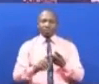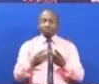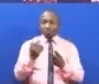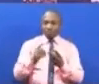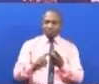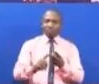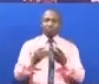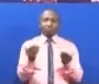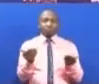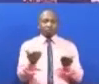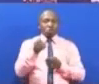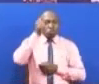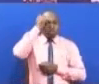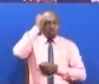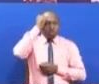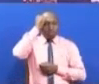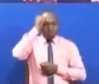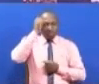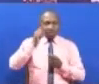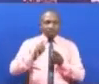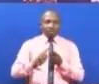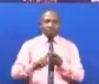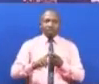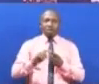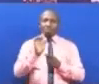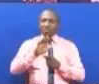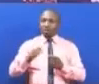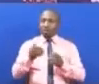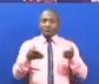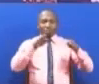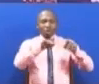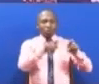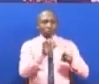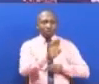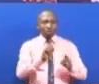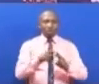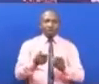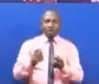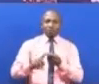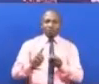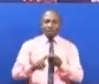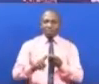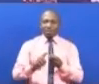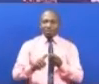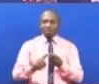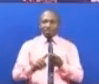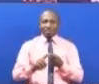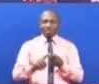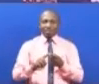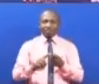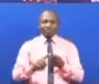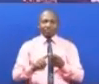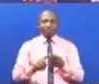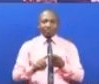kuboreshwa kwa ukuta na mandhari ya makaburi ya ndugu zao ili kuendeleza kumbukumbu hiyo. Taarifa zaidi na mwanaridhio Moses